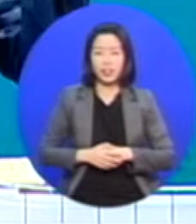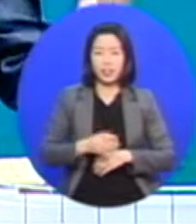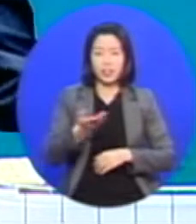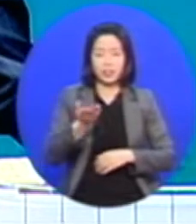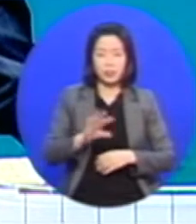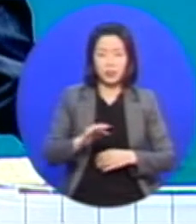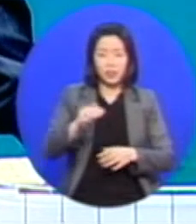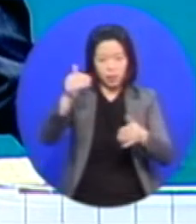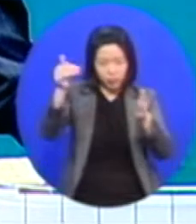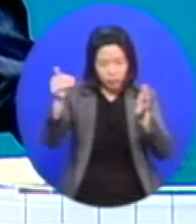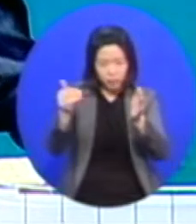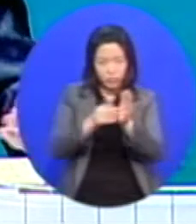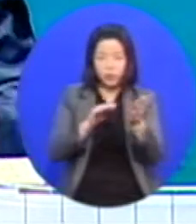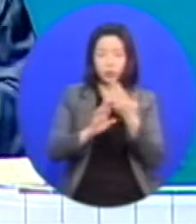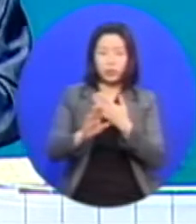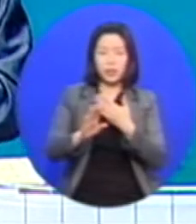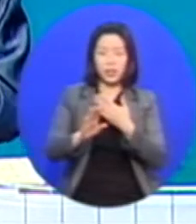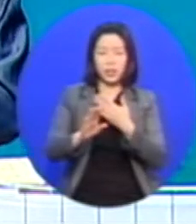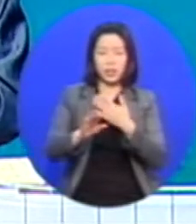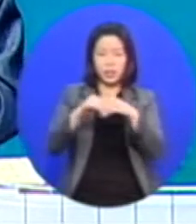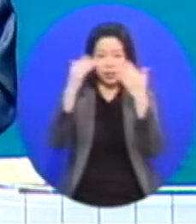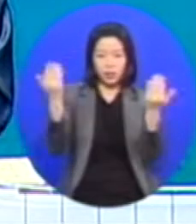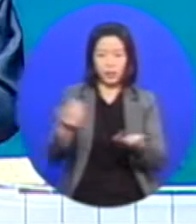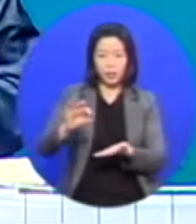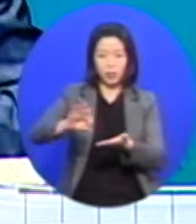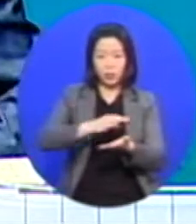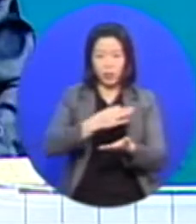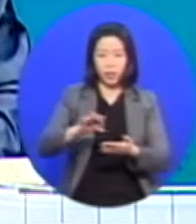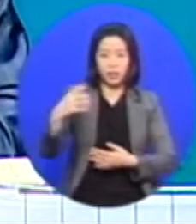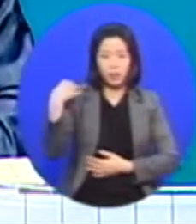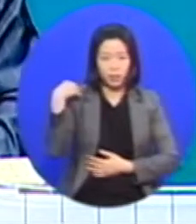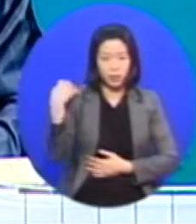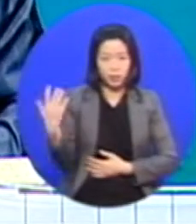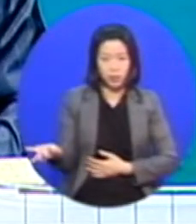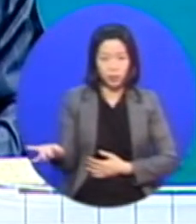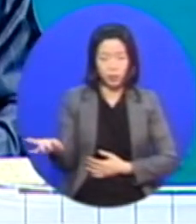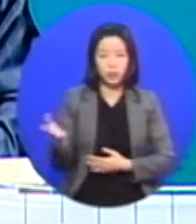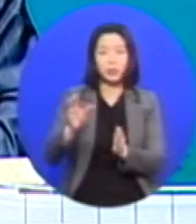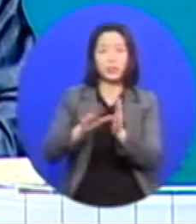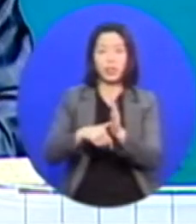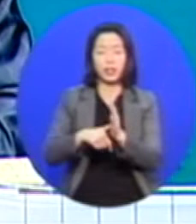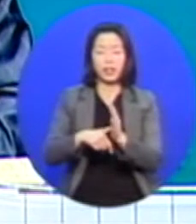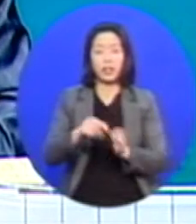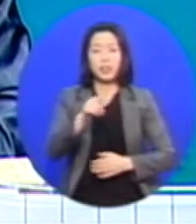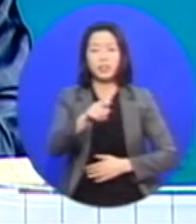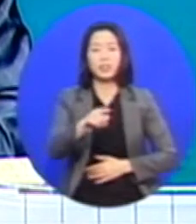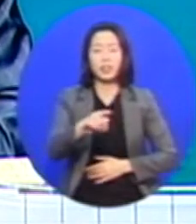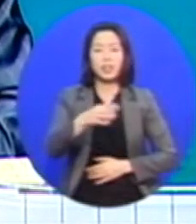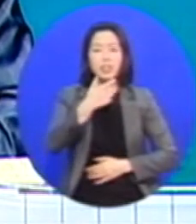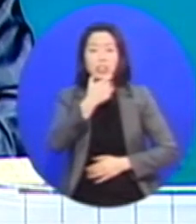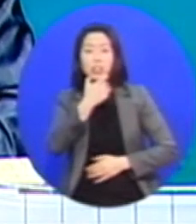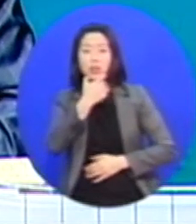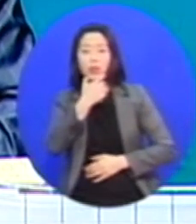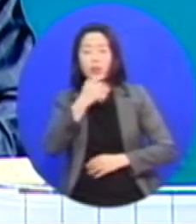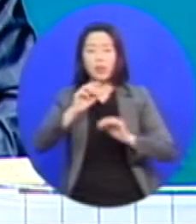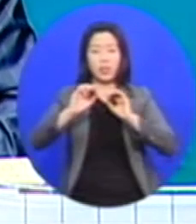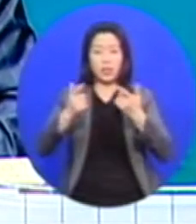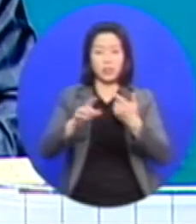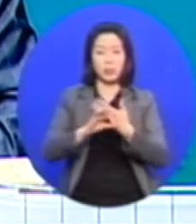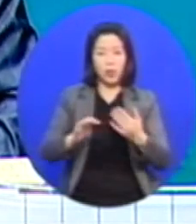다 끝나고 난 다음에 이제 이제 베개 책임을 다 벗어 벌이게 될 때 그 때 더 실 케냐